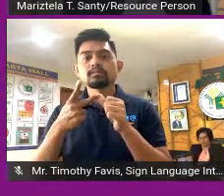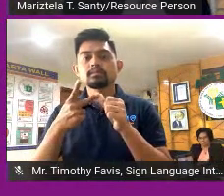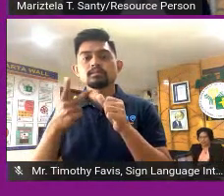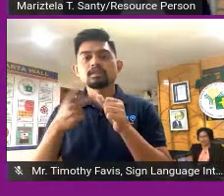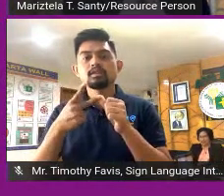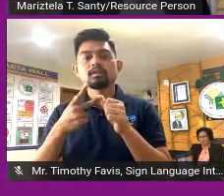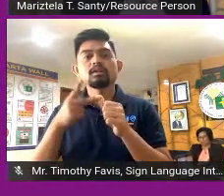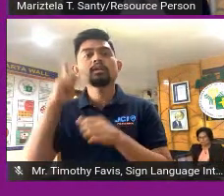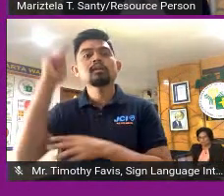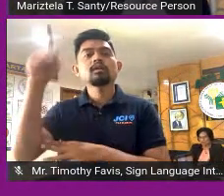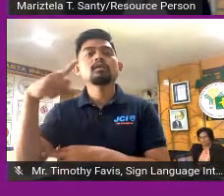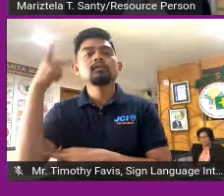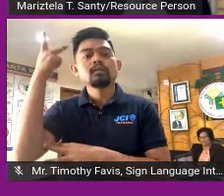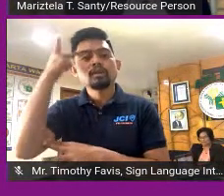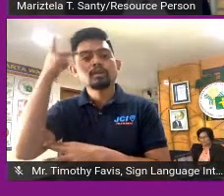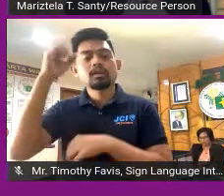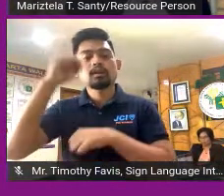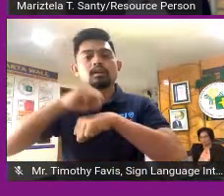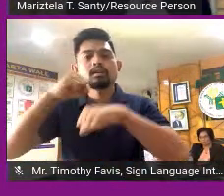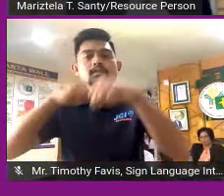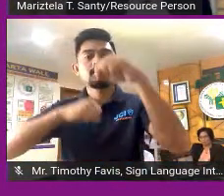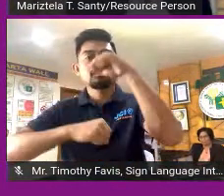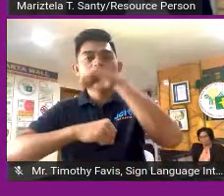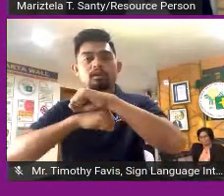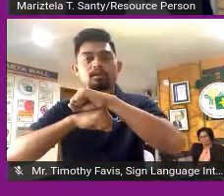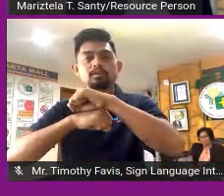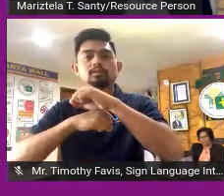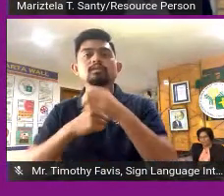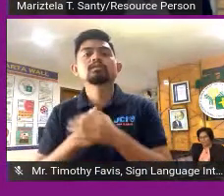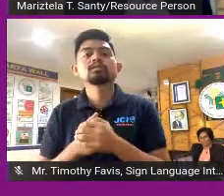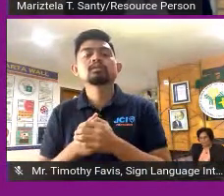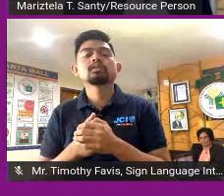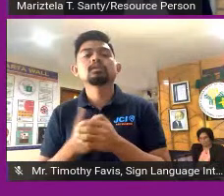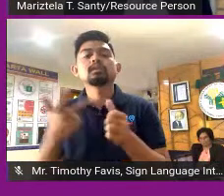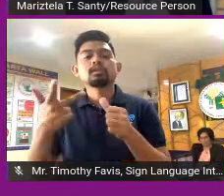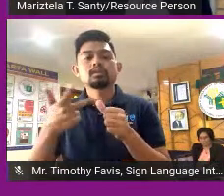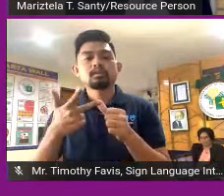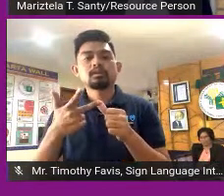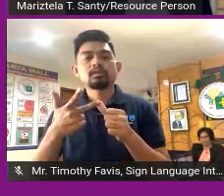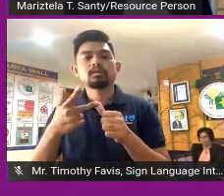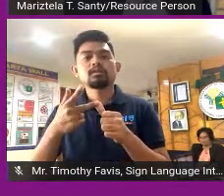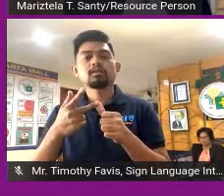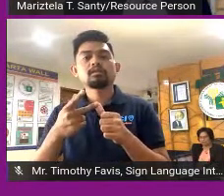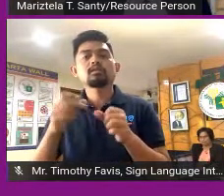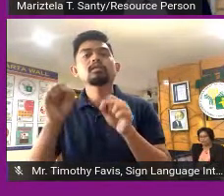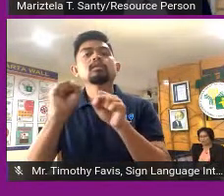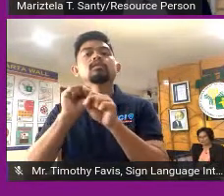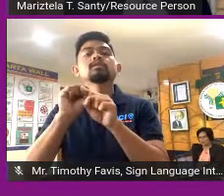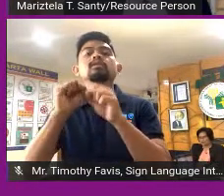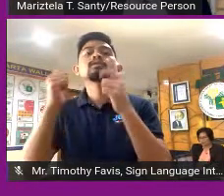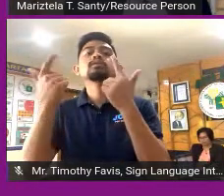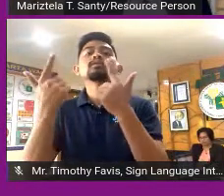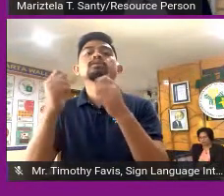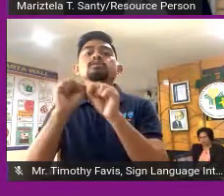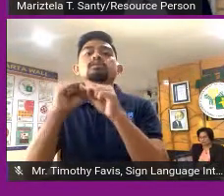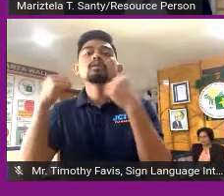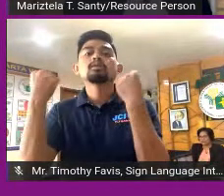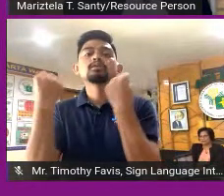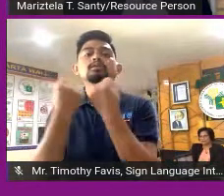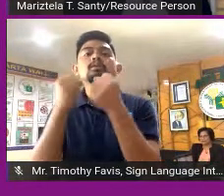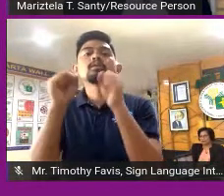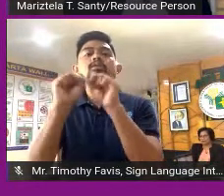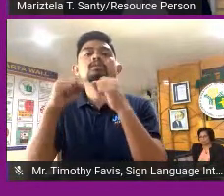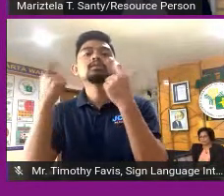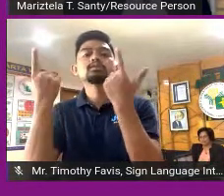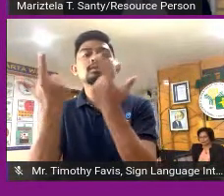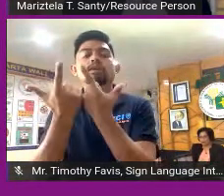the pampolitika or the political structure. Then, we have the panlipunan or the sociocultural structure.